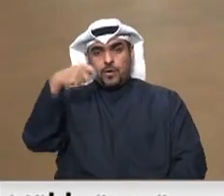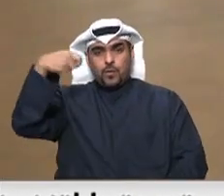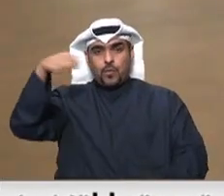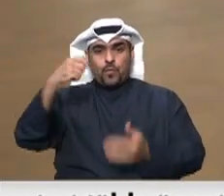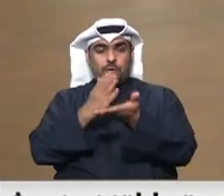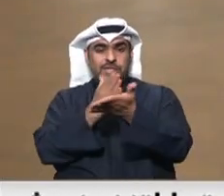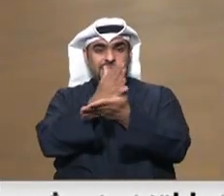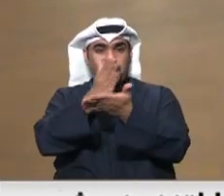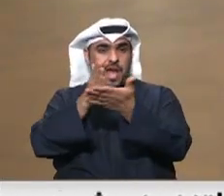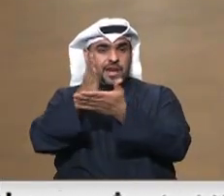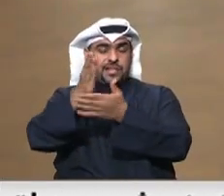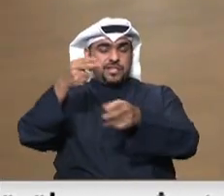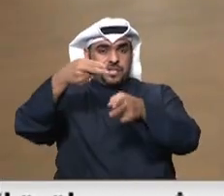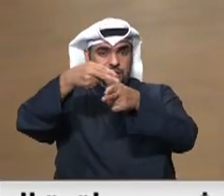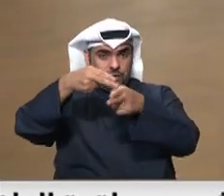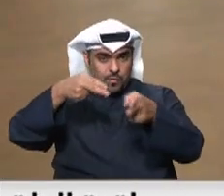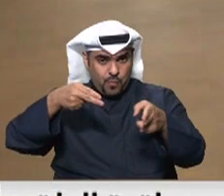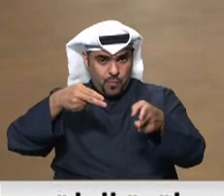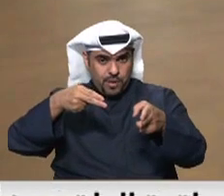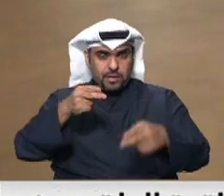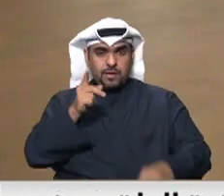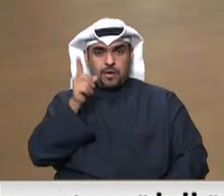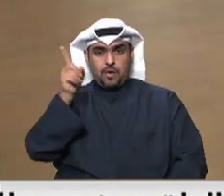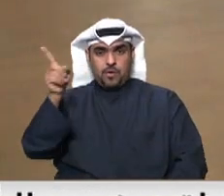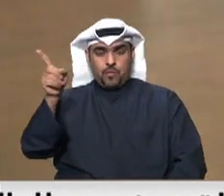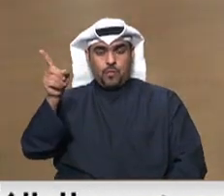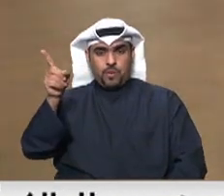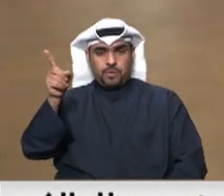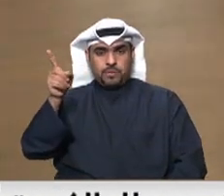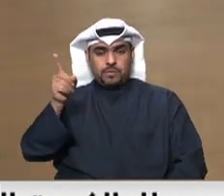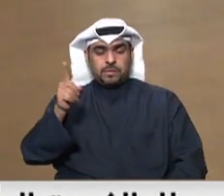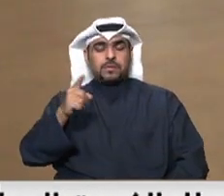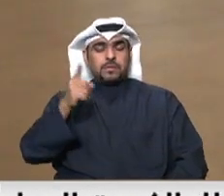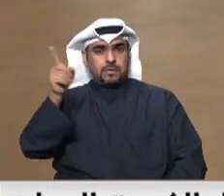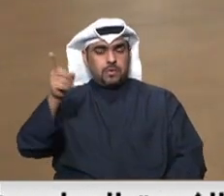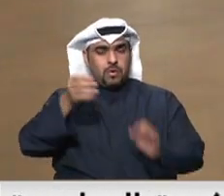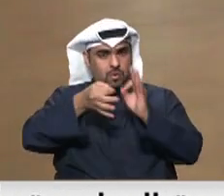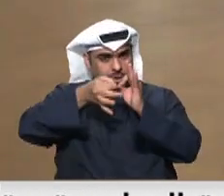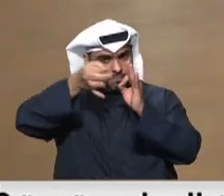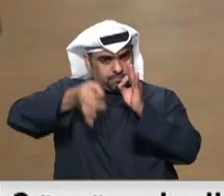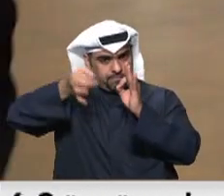عندما تحدث عن تلك المساهمات المالية التي تقدمها دولته